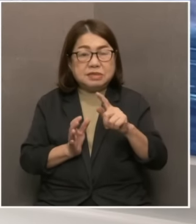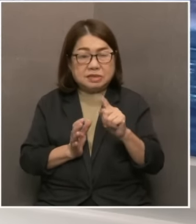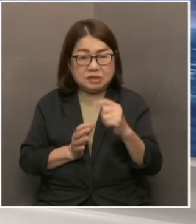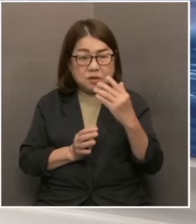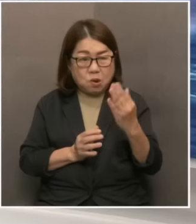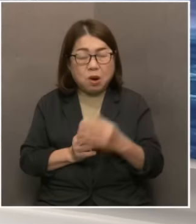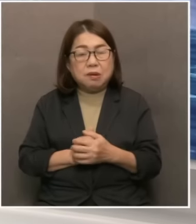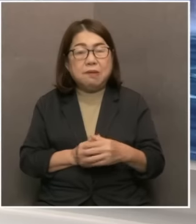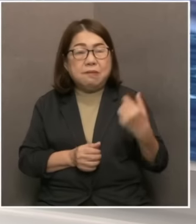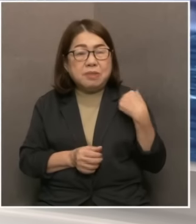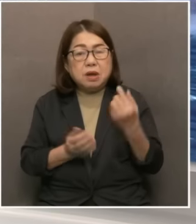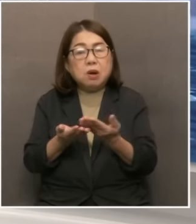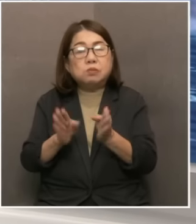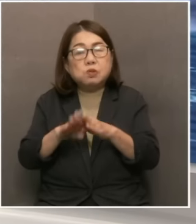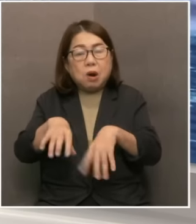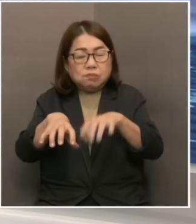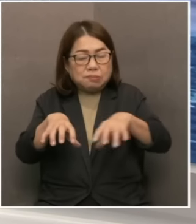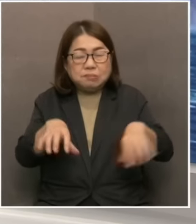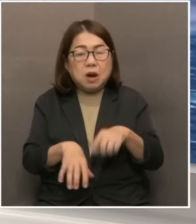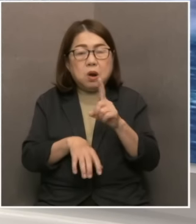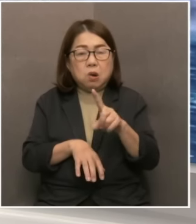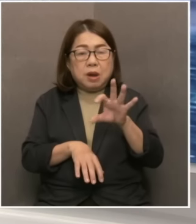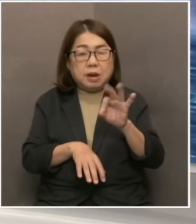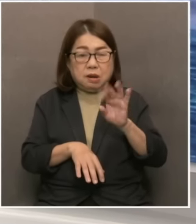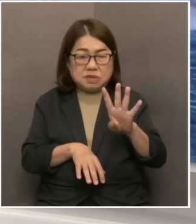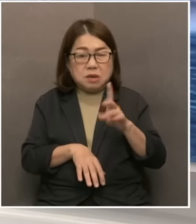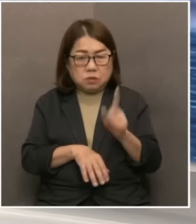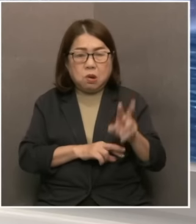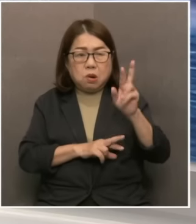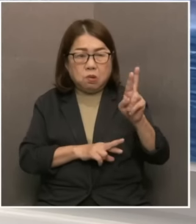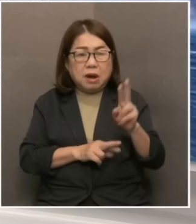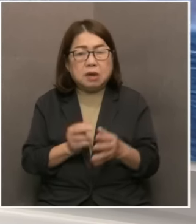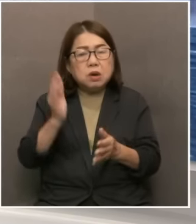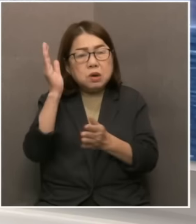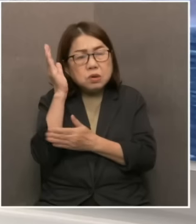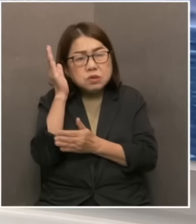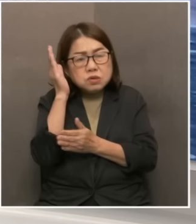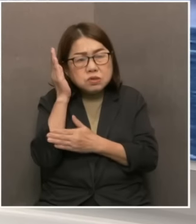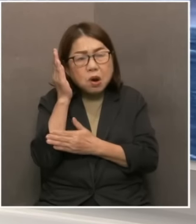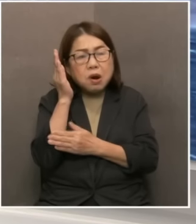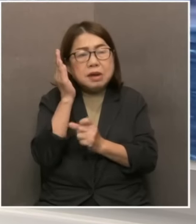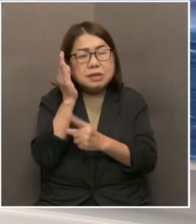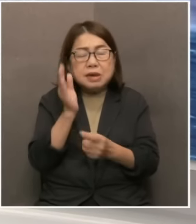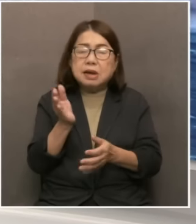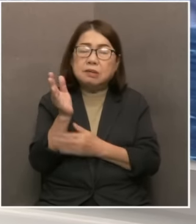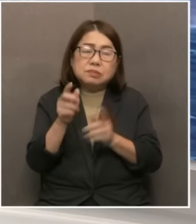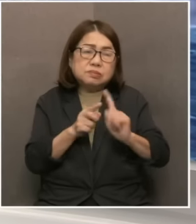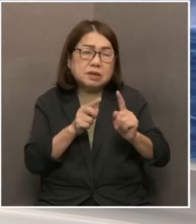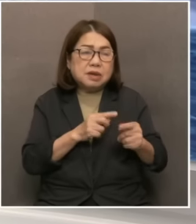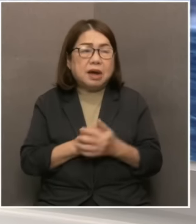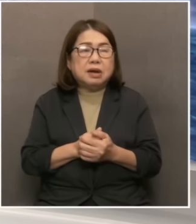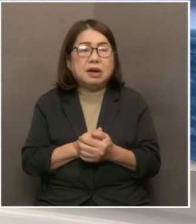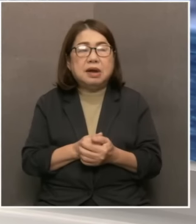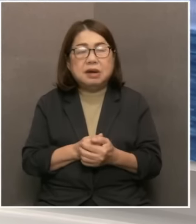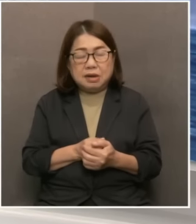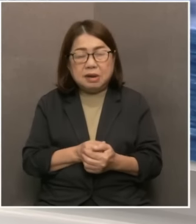194ครัวเรือนที่ต้องเฝ้าระวังเรื่องน้ำท่วมนะคะมีทั้งจุดที่เป็นซอยสีคามราดผาทับทิมร่วมใจปลายซอย